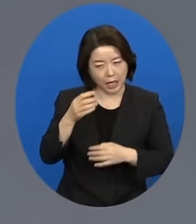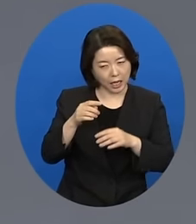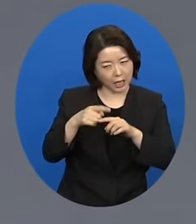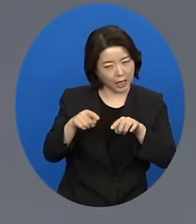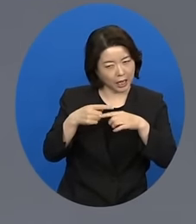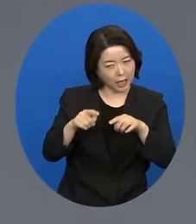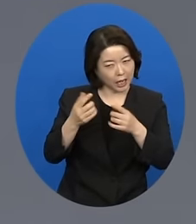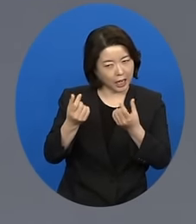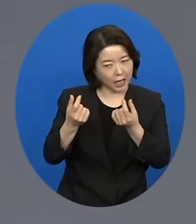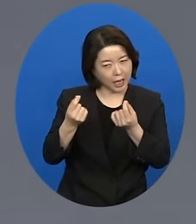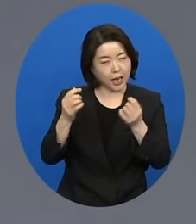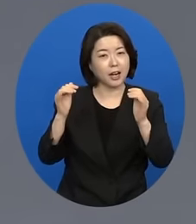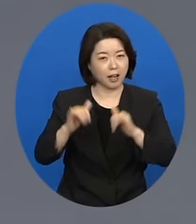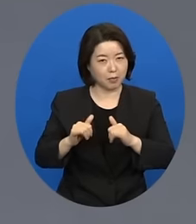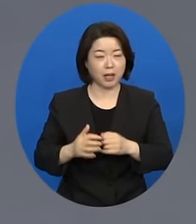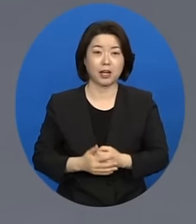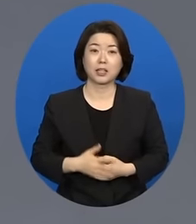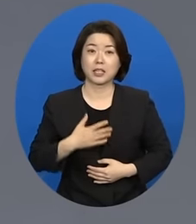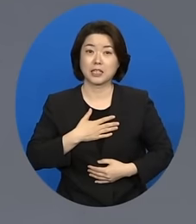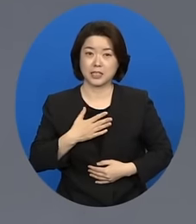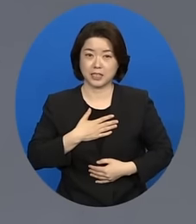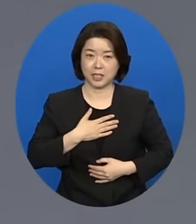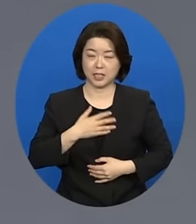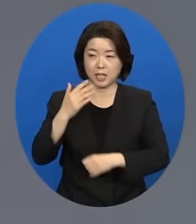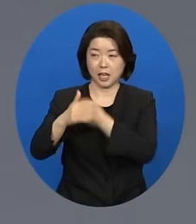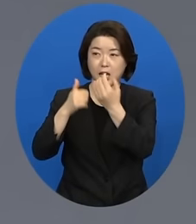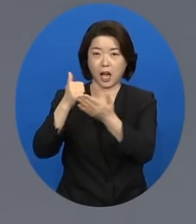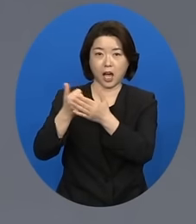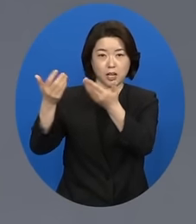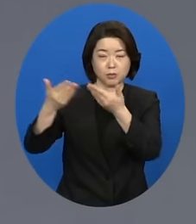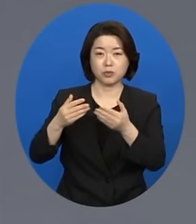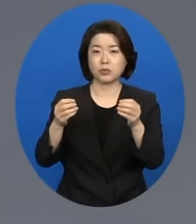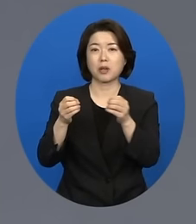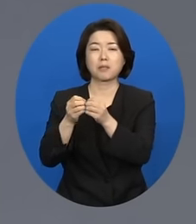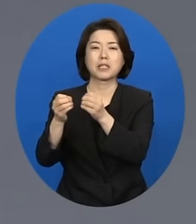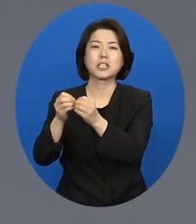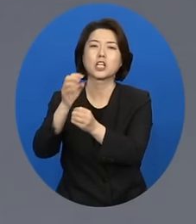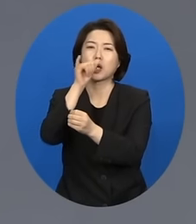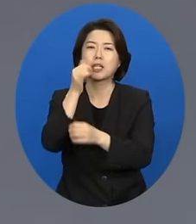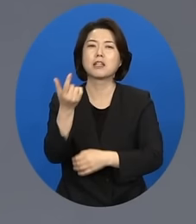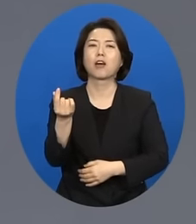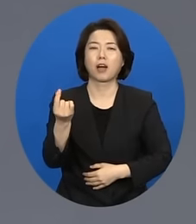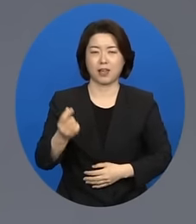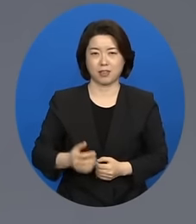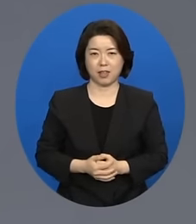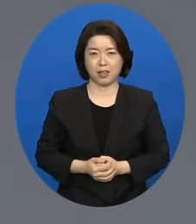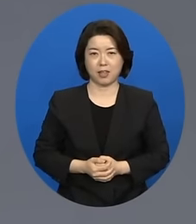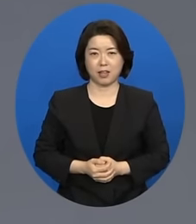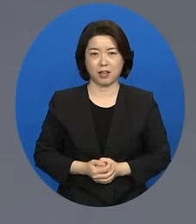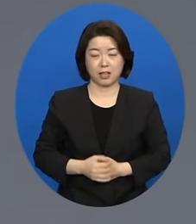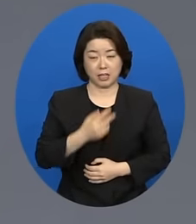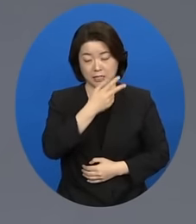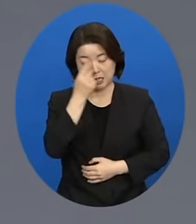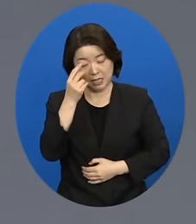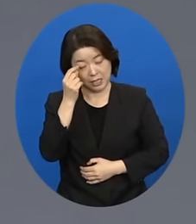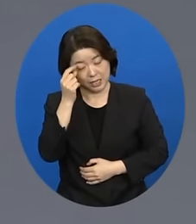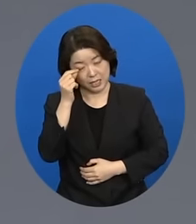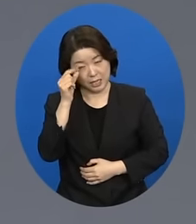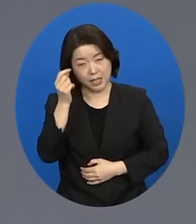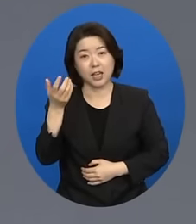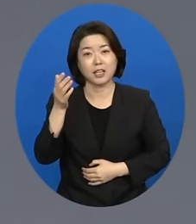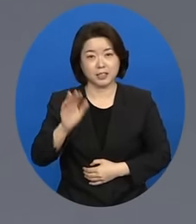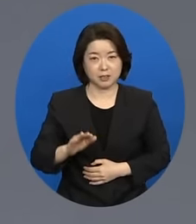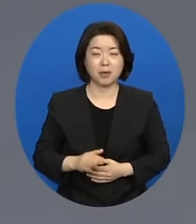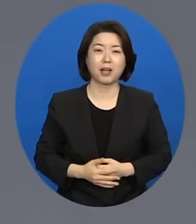하실까봐. 근데 저는 나름대로 하나님이 주신 메시지가 있었던 것 같아요. 그래서 비록 잠을 잘 이루진 못했지만